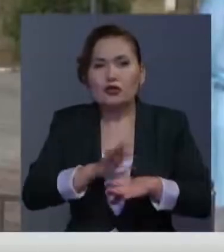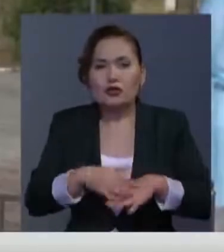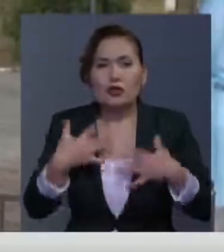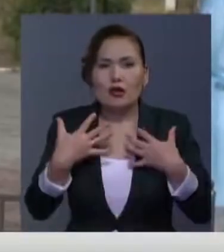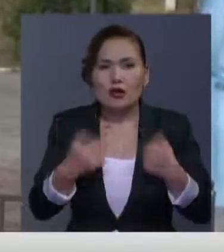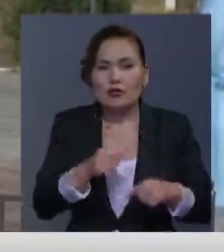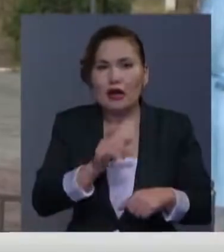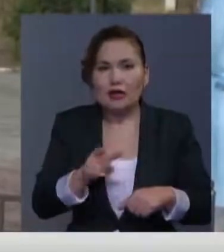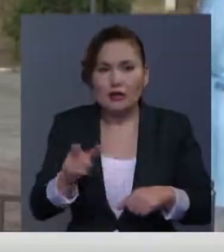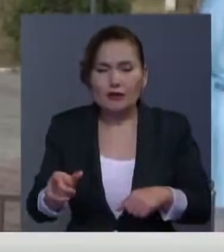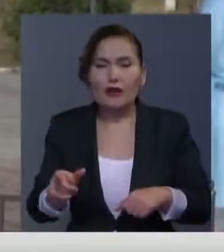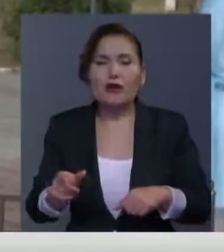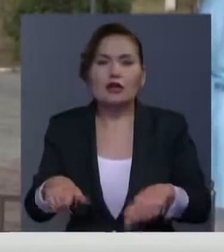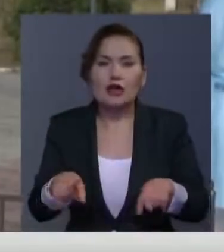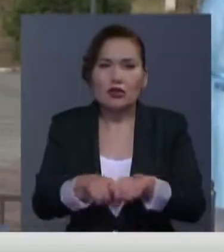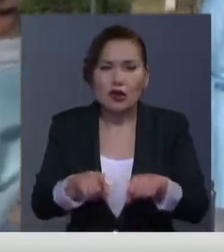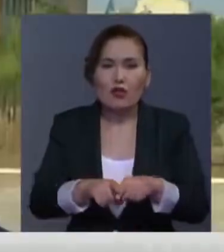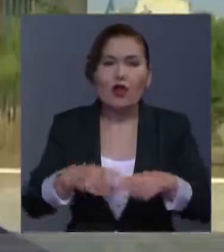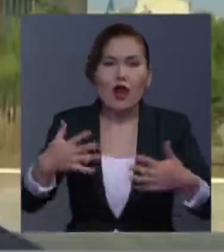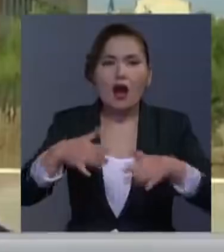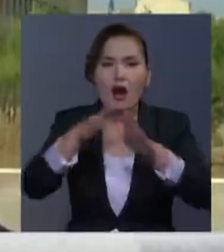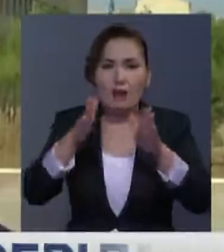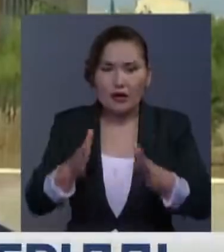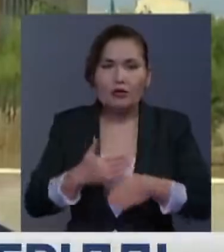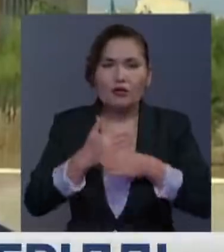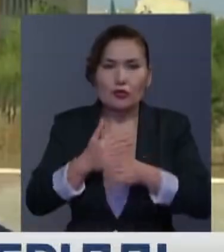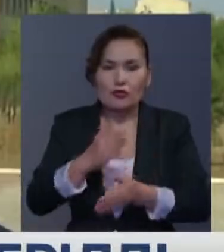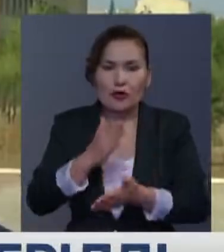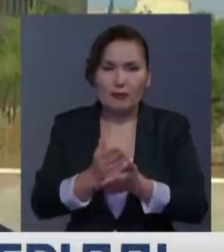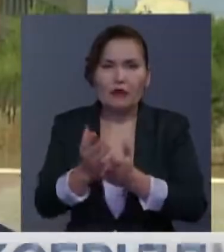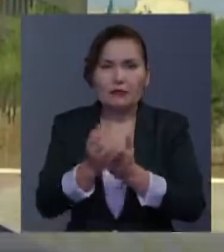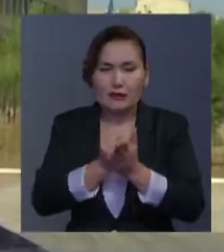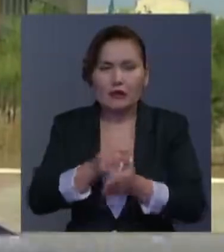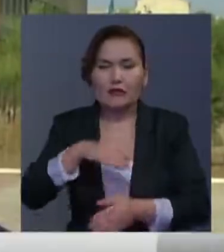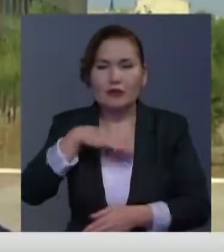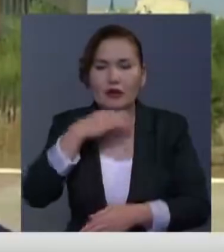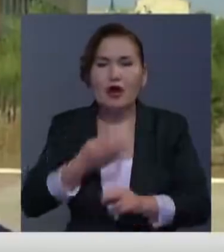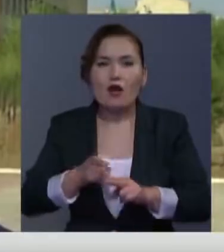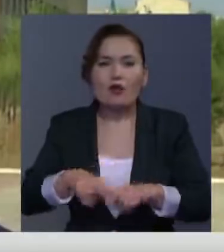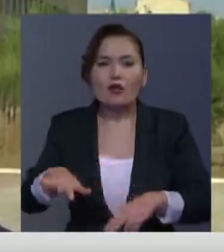орташа. ИВЛ аппаратты жатқандар жоқ. Жалпы енді айтарында осы